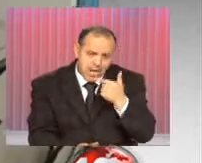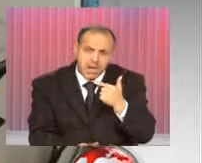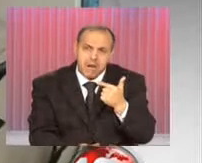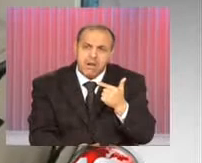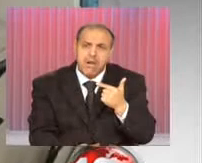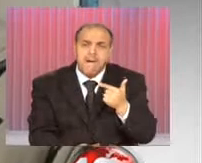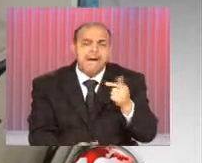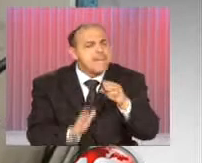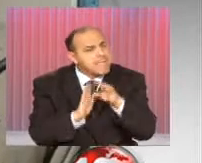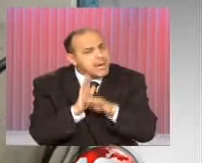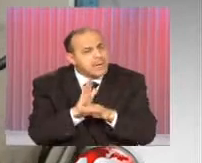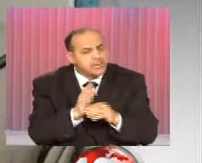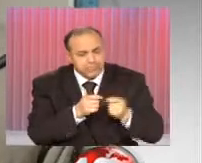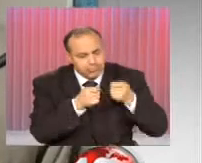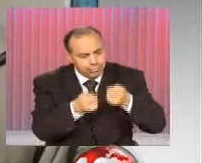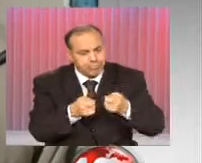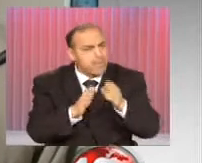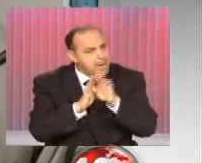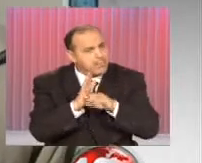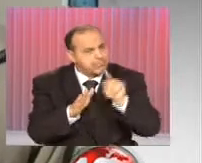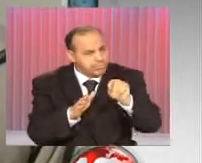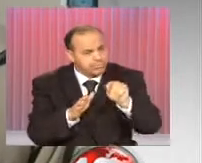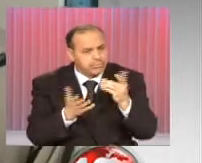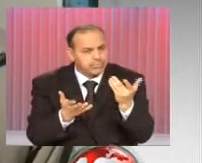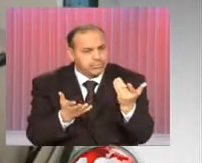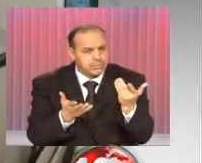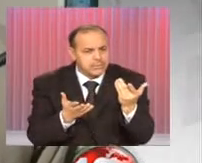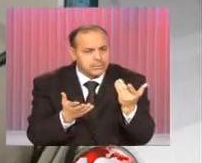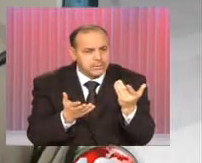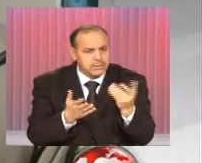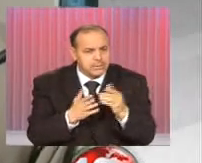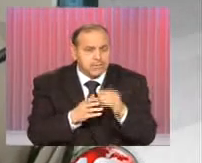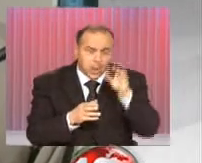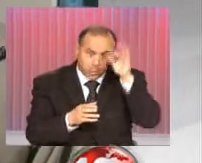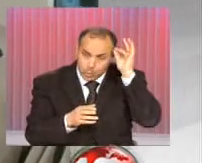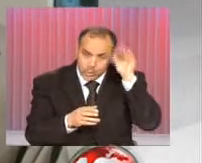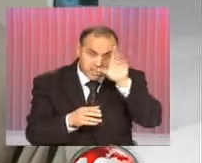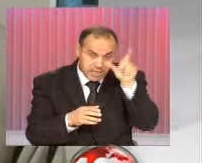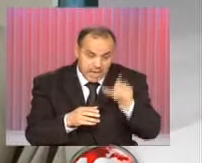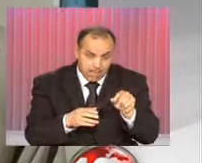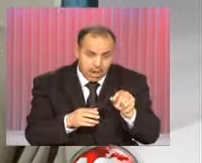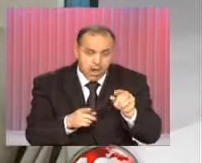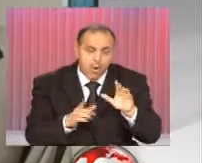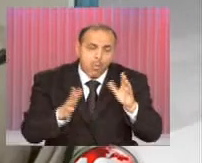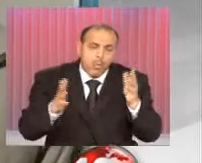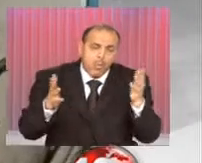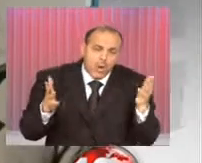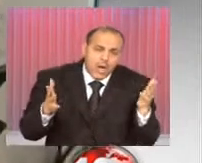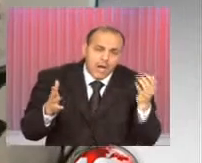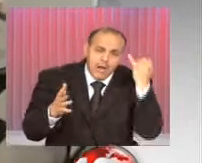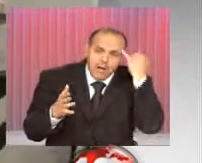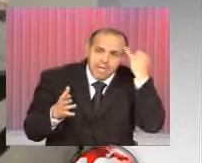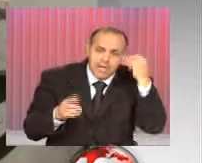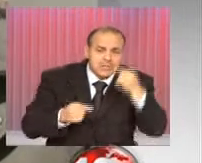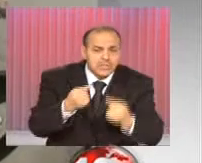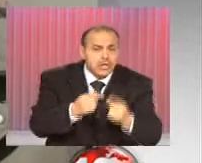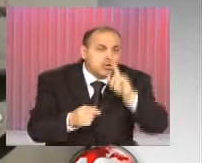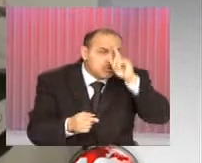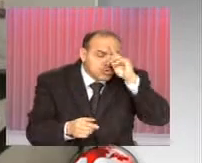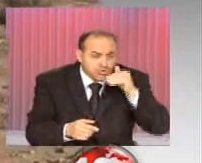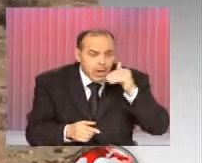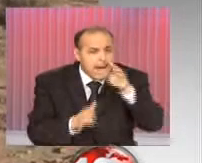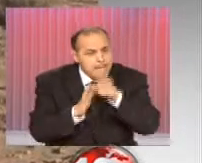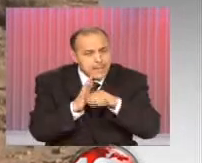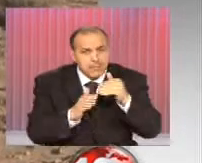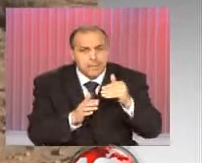مختلف الآلية التمويل مختلف البرامج معناها سواء معناها البرامج الوطنية ولا على المشروع التنمية الزراعية إن شاء الله يتم